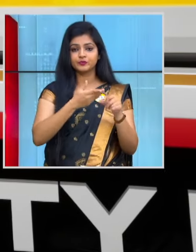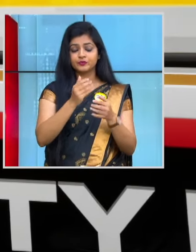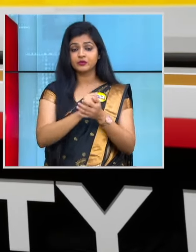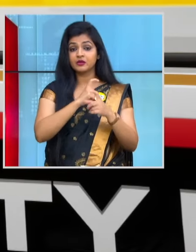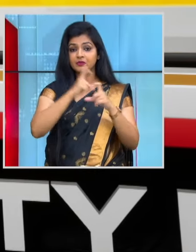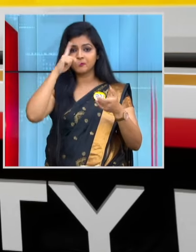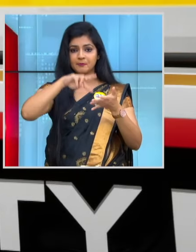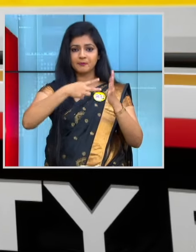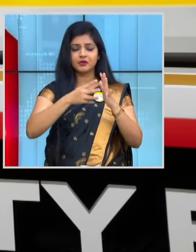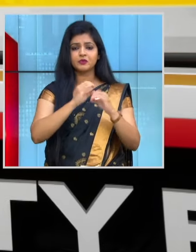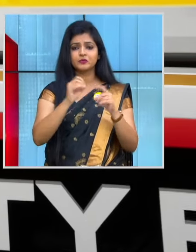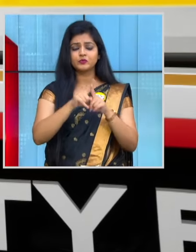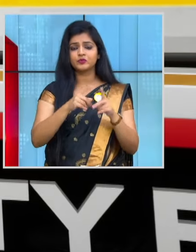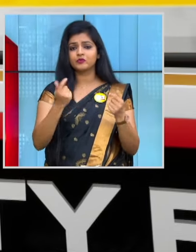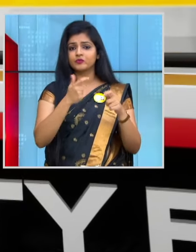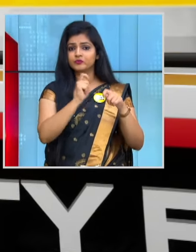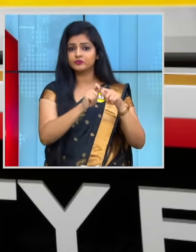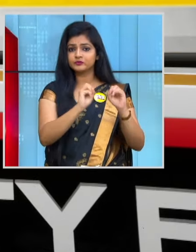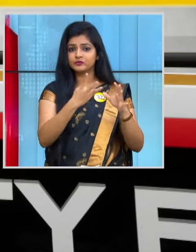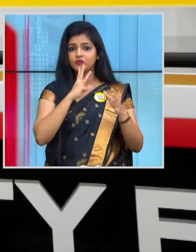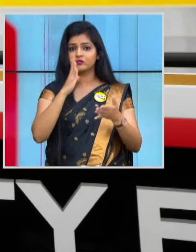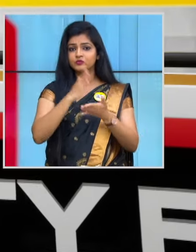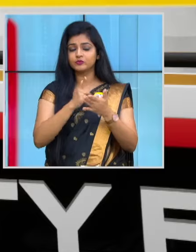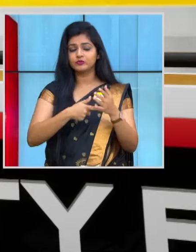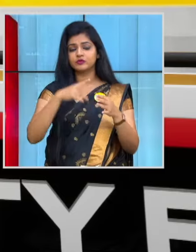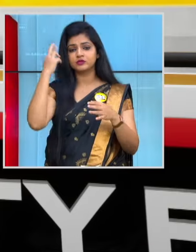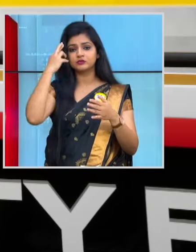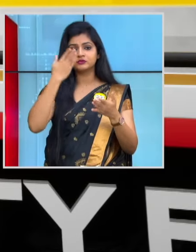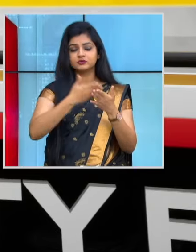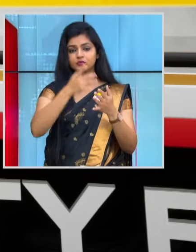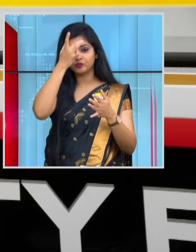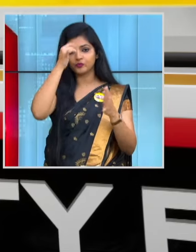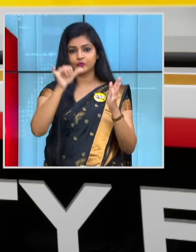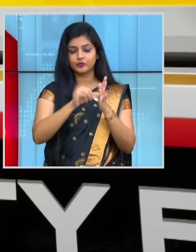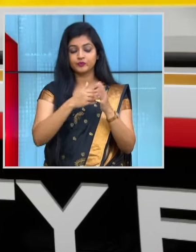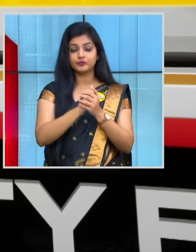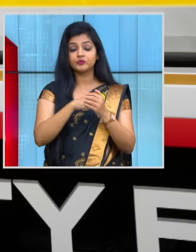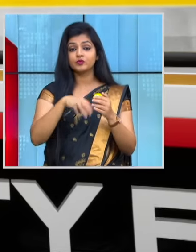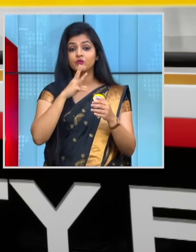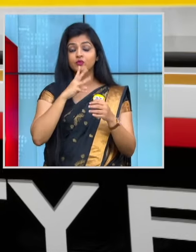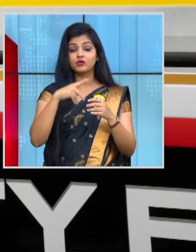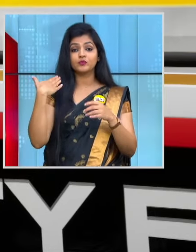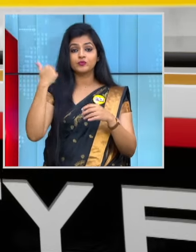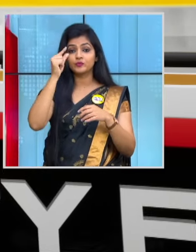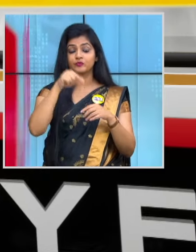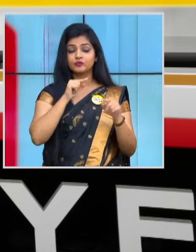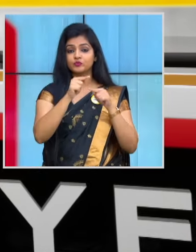ആസൂത്രണമില്ലാതെ അറ്റകുറ്റപ്പണി തുടങ്ങിയതാണ് പ്രതിസന്ധിക്ക് കാരണം. ജലവിഭവ വകുപ്പിനെ CPIM MLA VK പ്രശാന്ത്